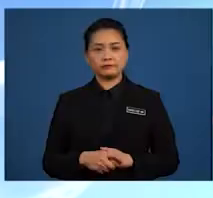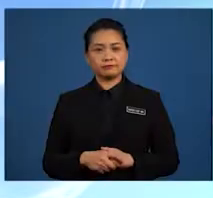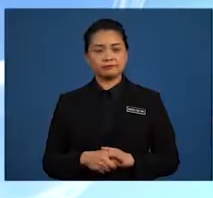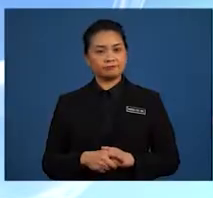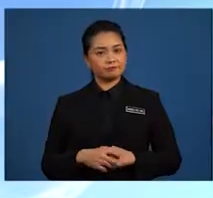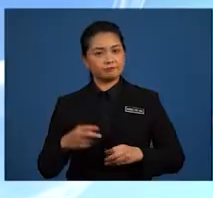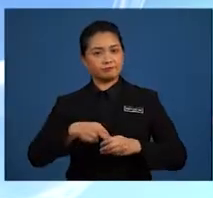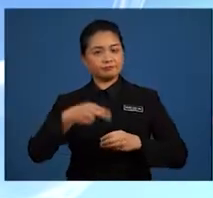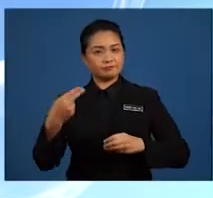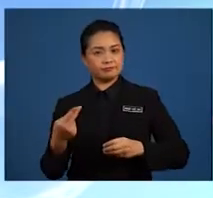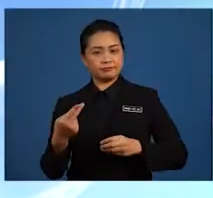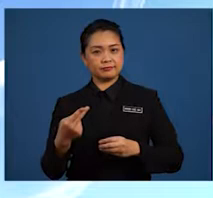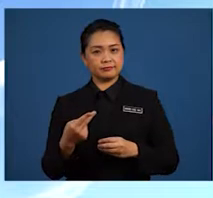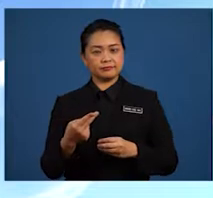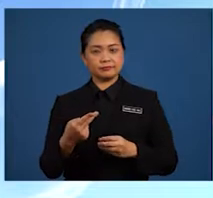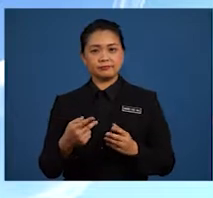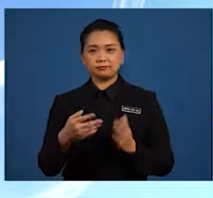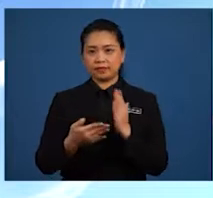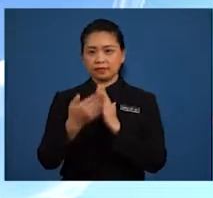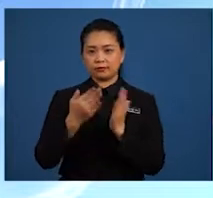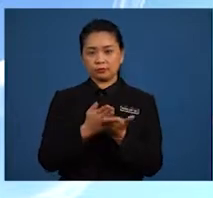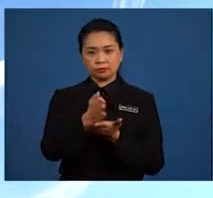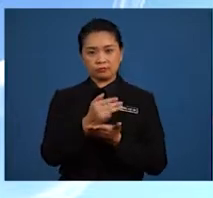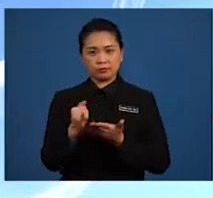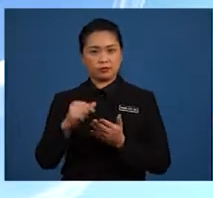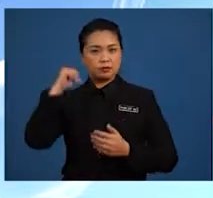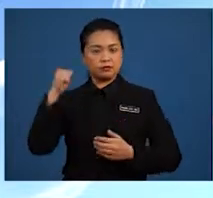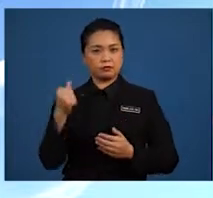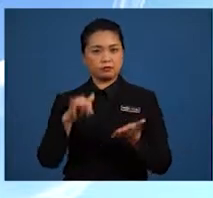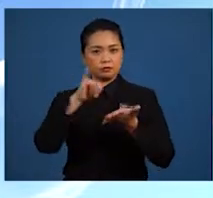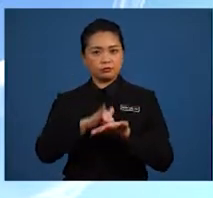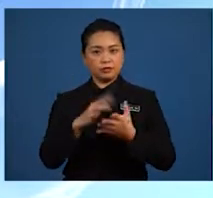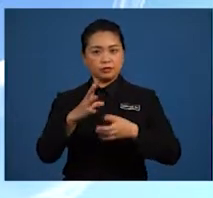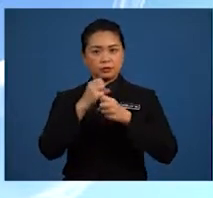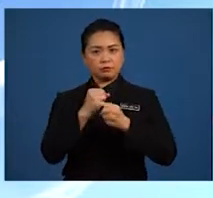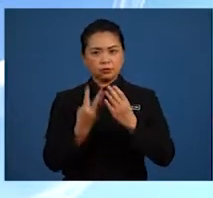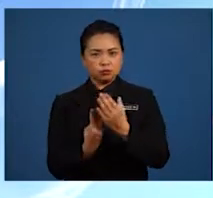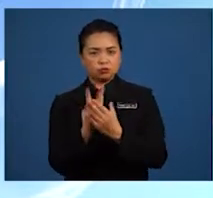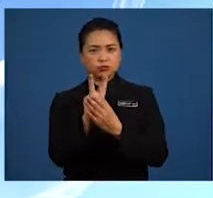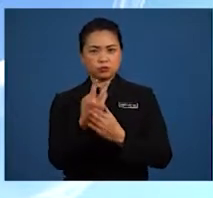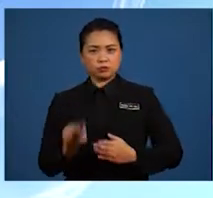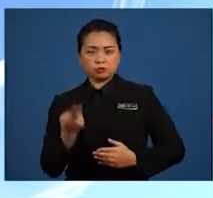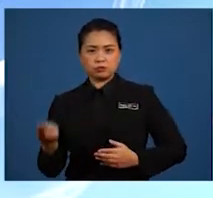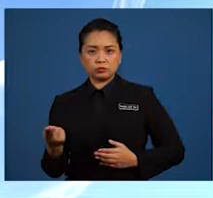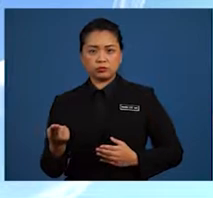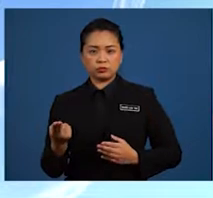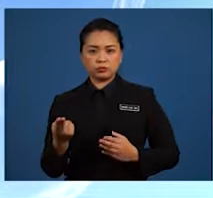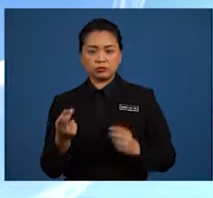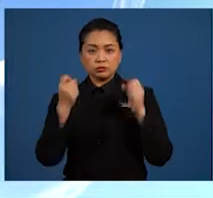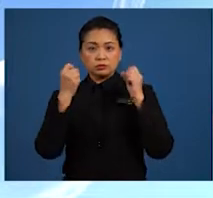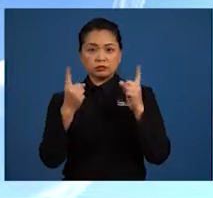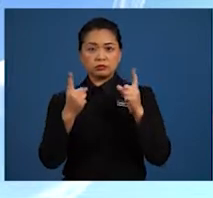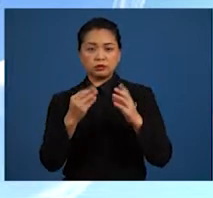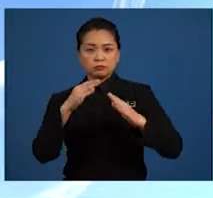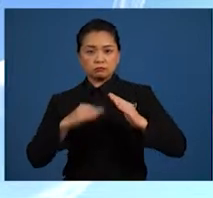mesinnya melalui persembahan audio word dapat mewujudkan muncul unsuspend setelah